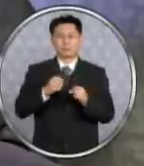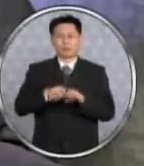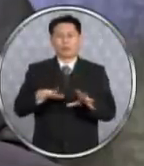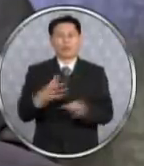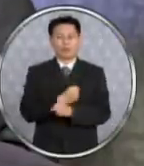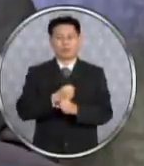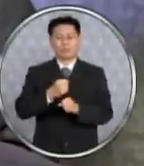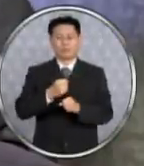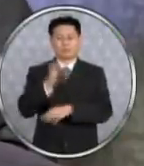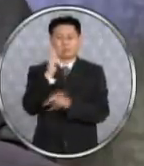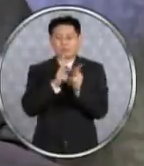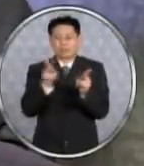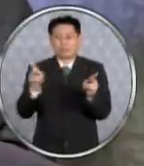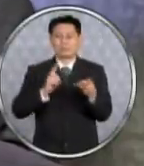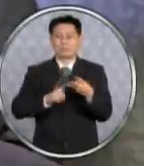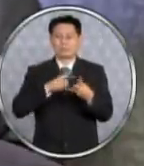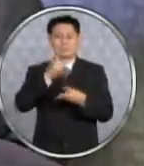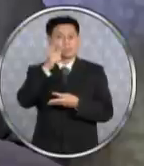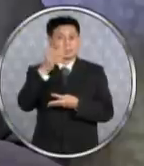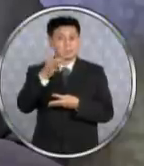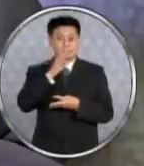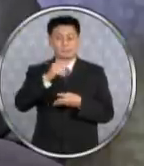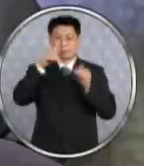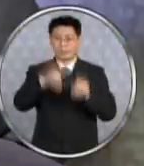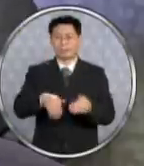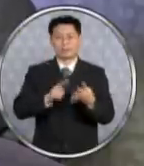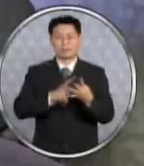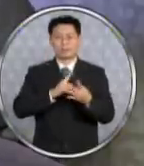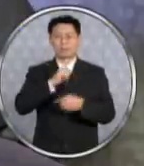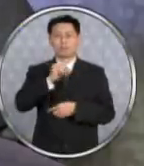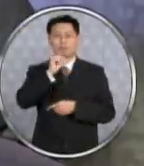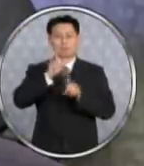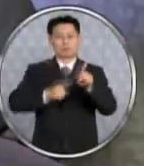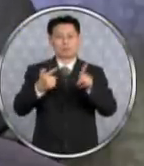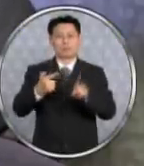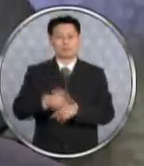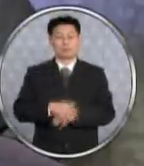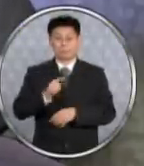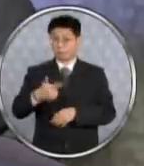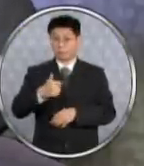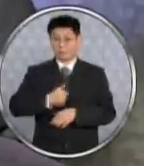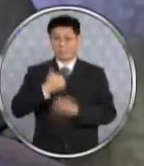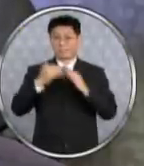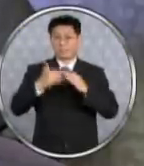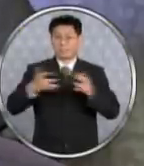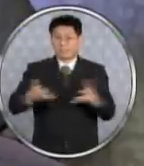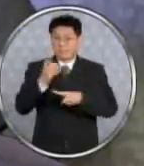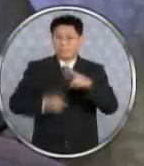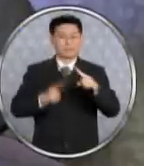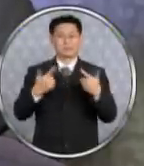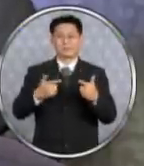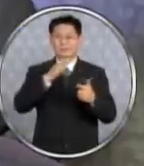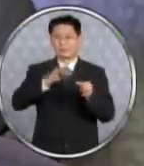高，薪资所得倒退，贫富差距是越来越大。这个时候不是出去一半，这个时